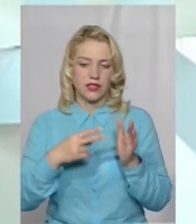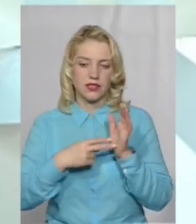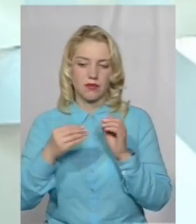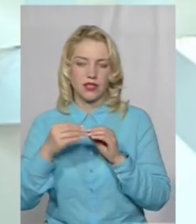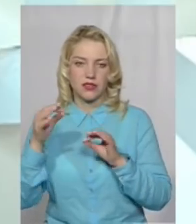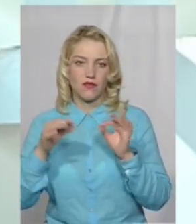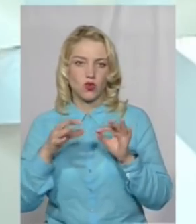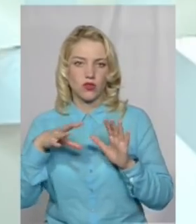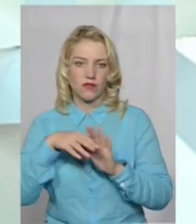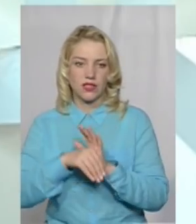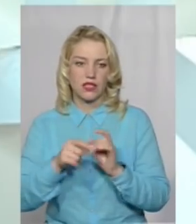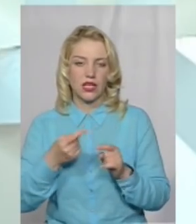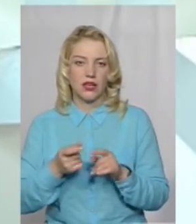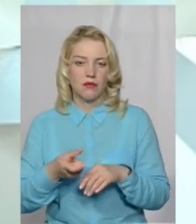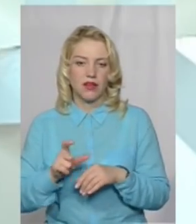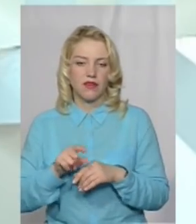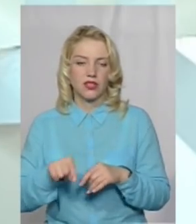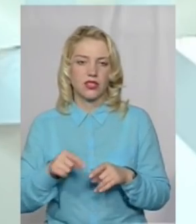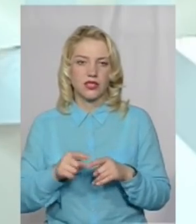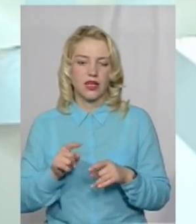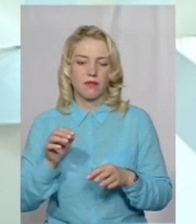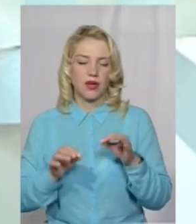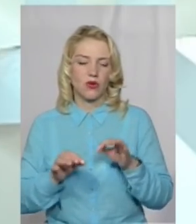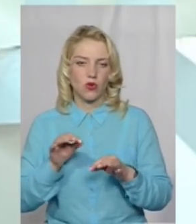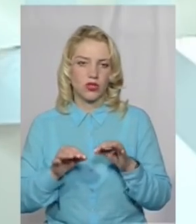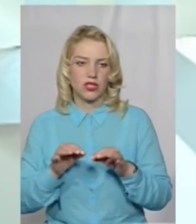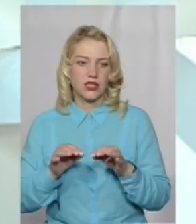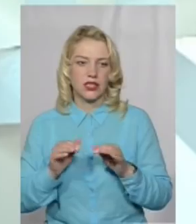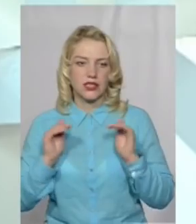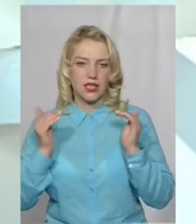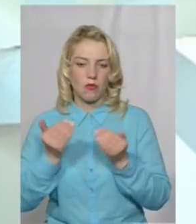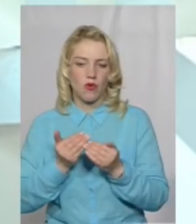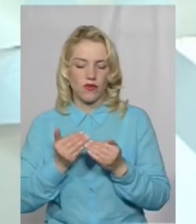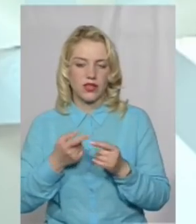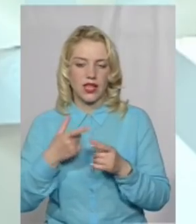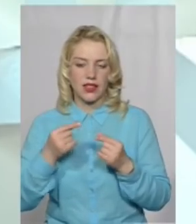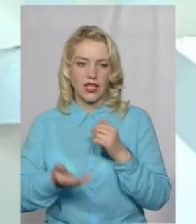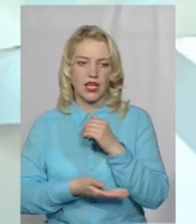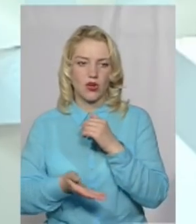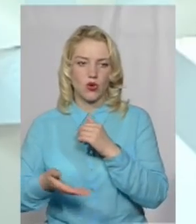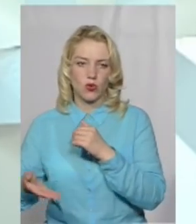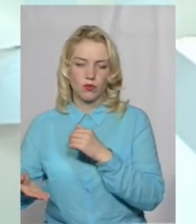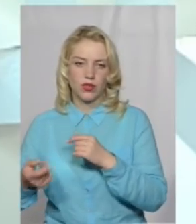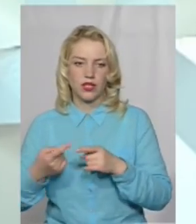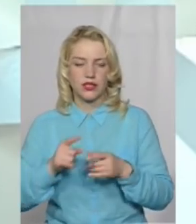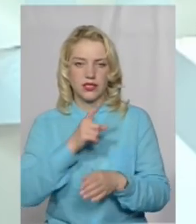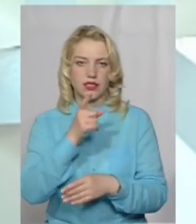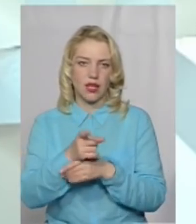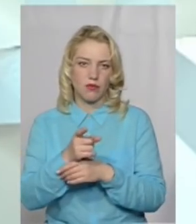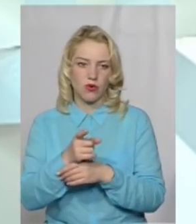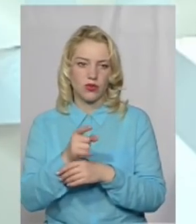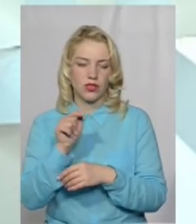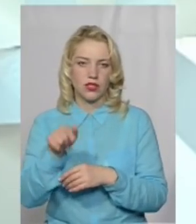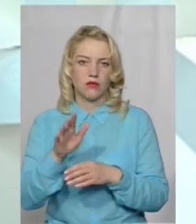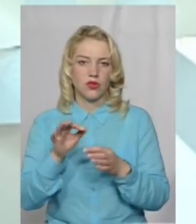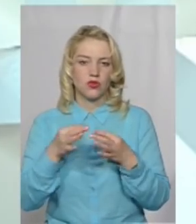5-7-10% у складі. Переважно це об'єкти природно-заповідного фонду, де рубки головного спілого лісу, головного користування заборонені, там